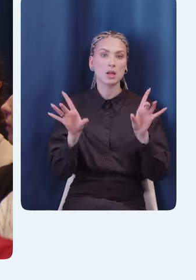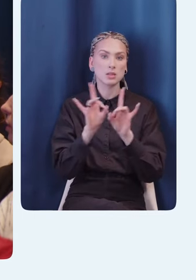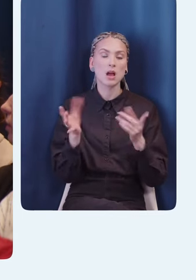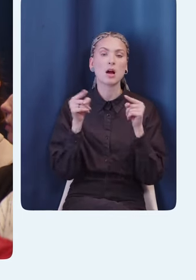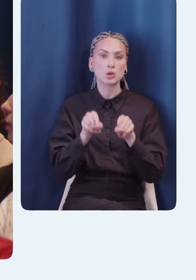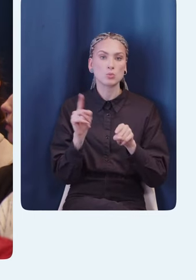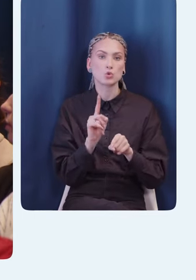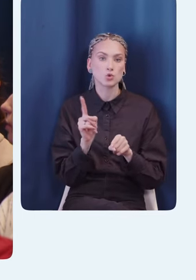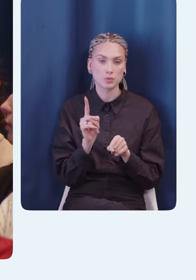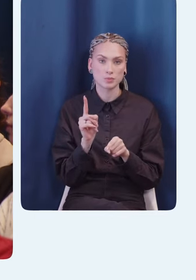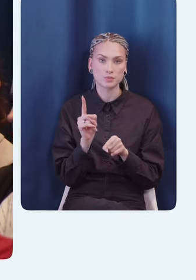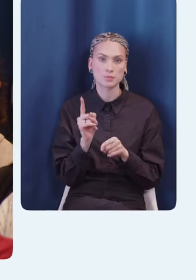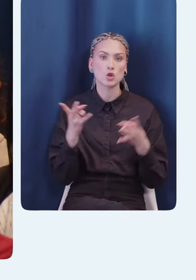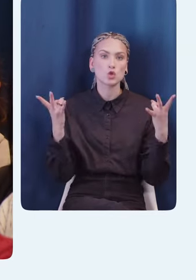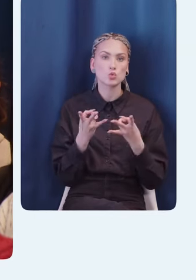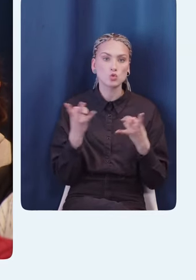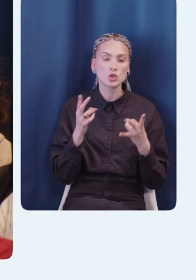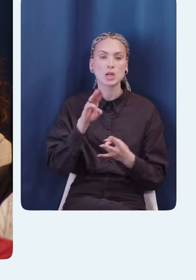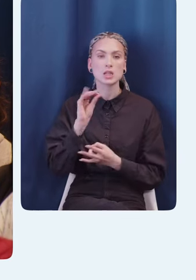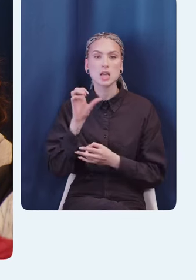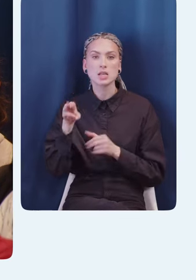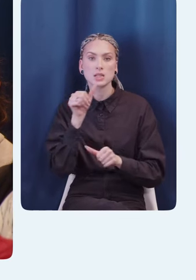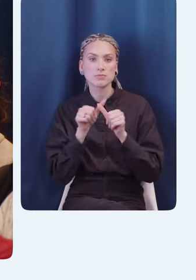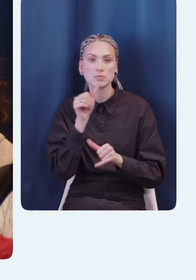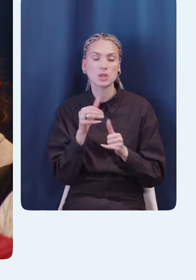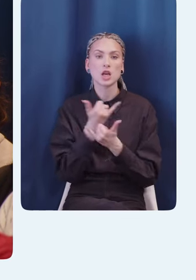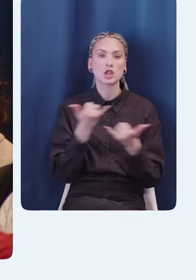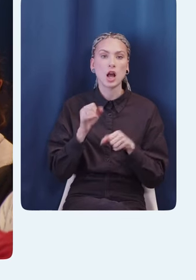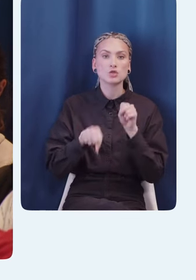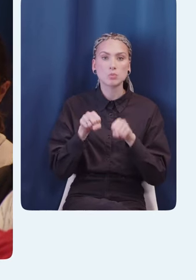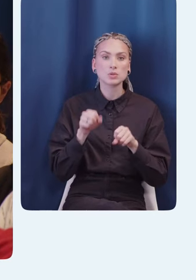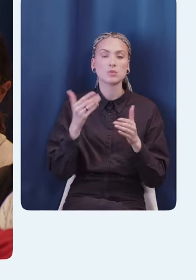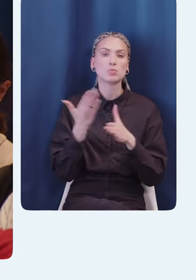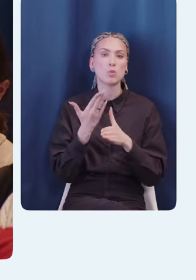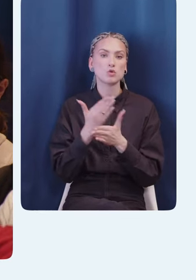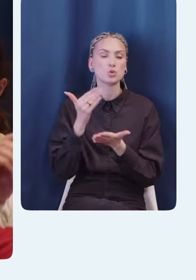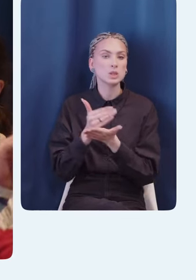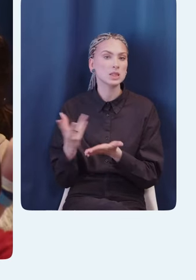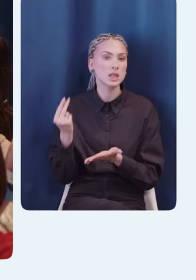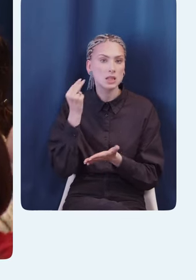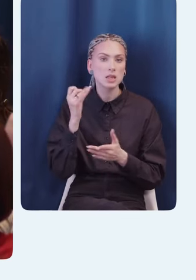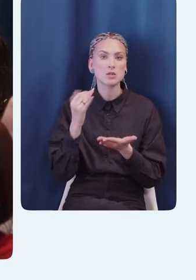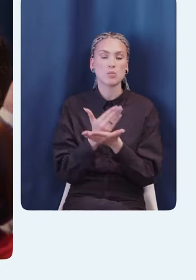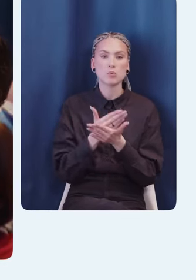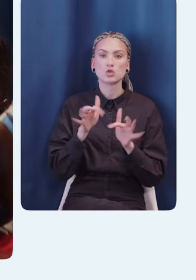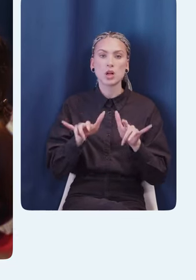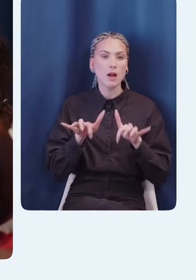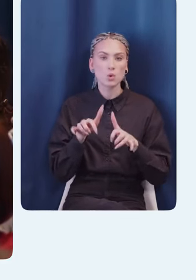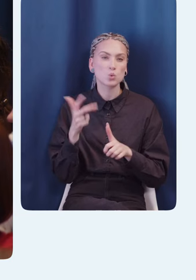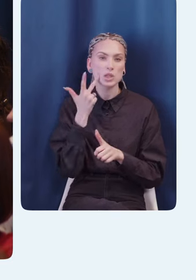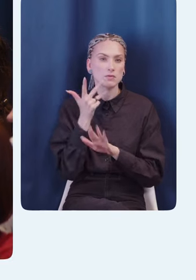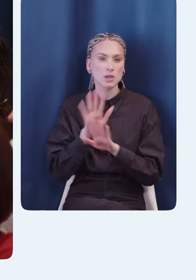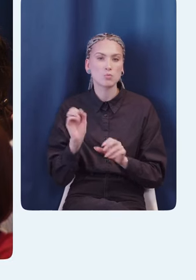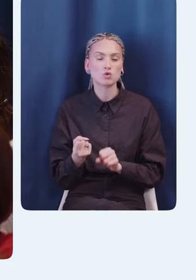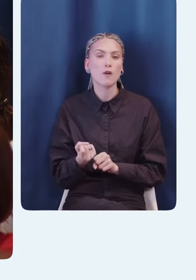что нужно тестировать веб-доступность с помощью скринридера, и с помощью клавиатуры это не всегда можно выявить,